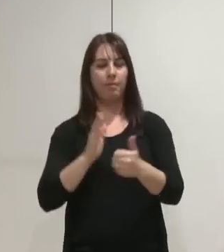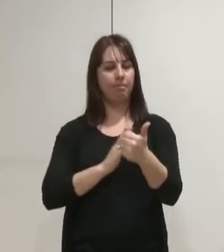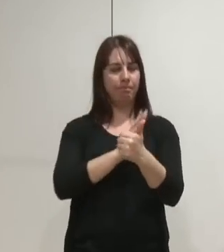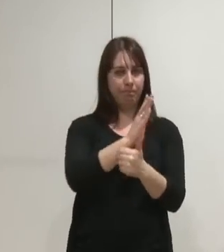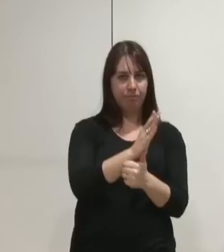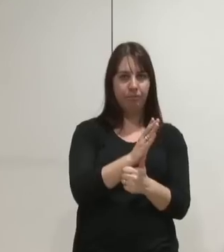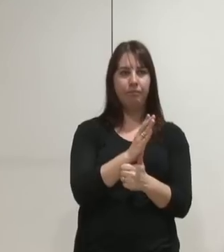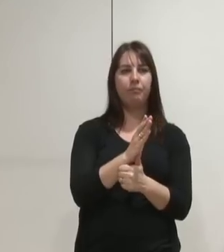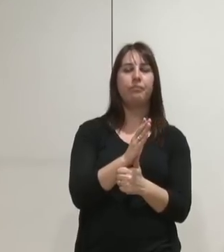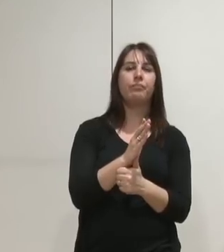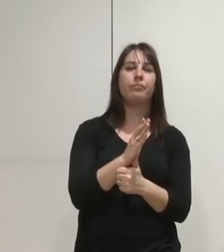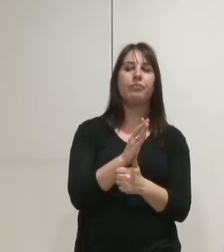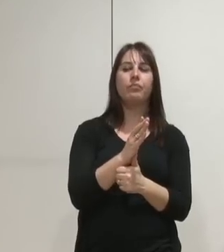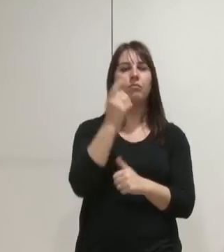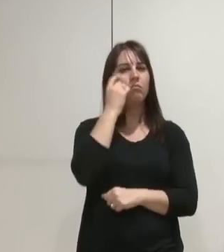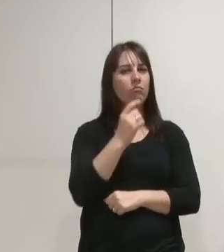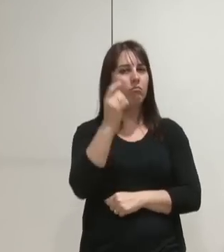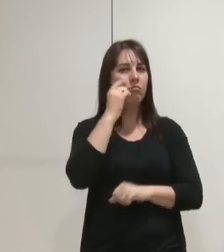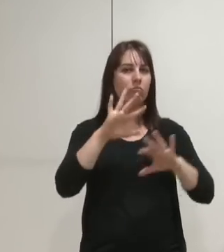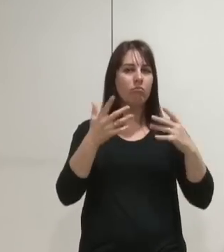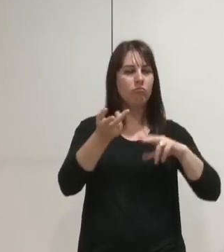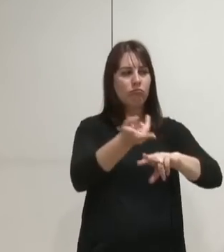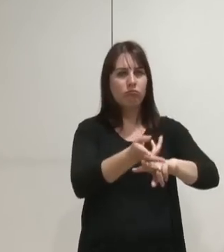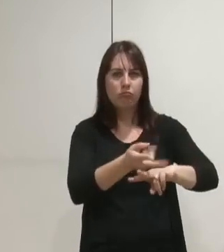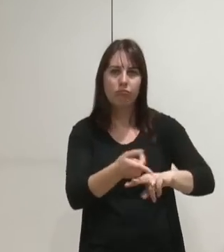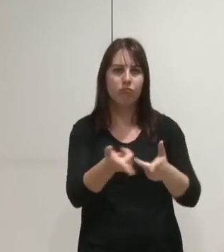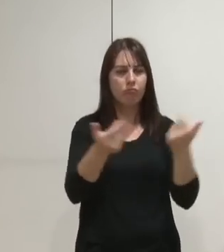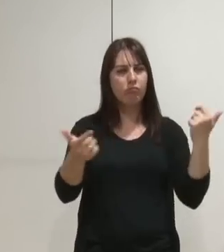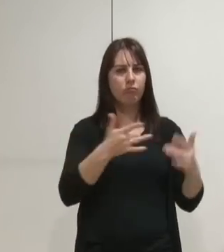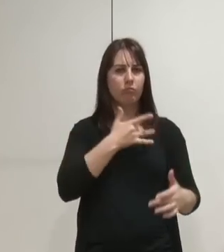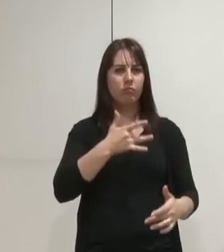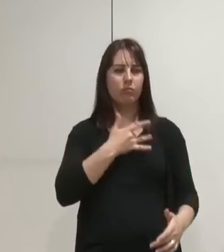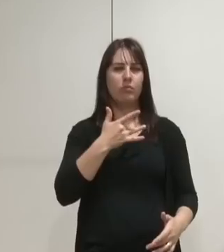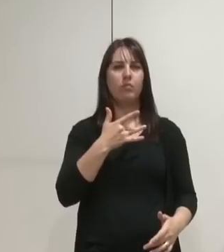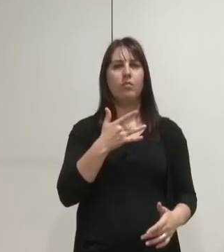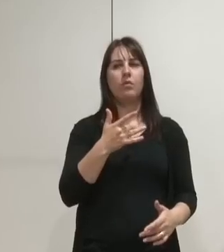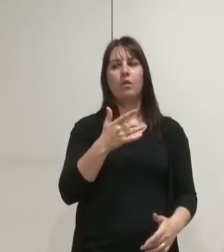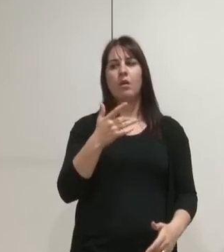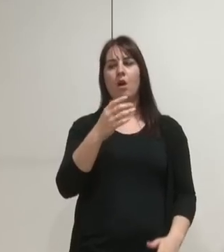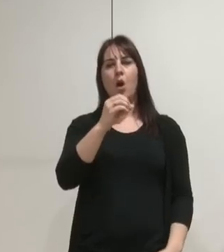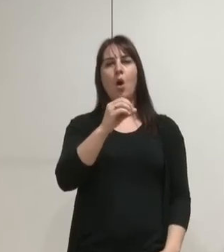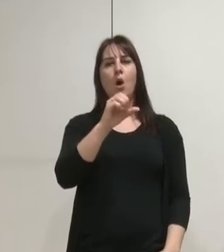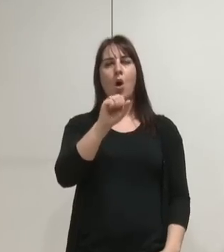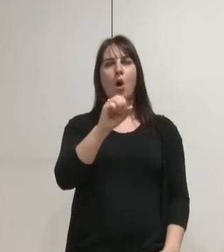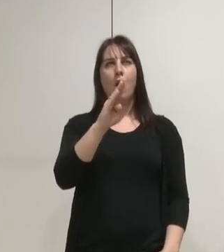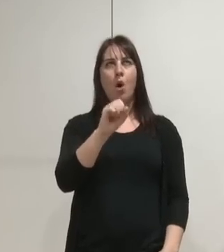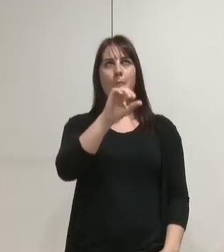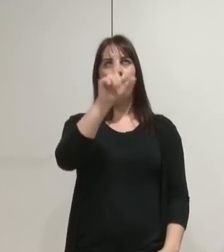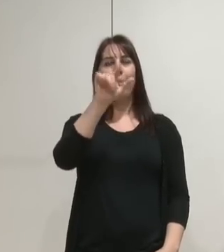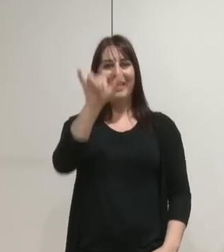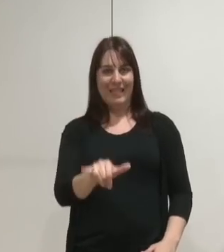travers des des outils particulièrement intéressants comme l'opsy l'observatoire de l'Y grenoblois avec sous